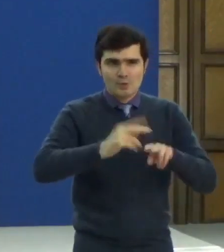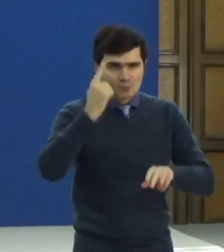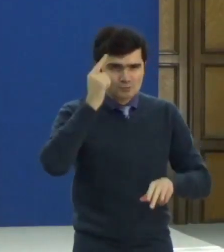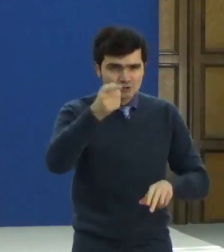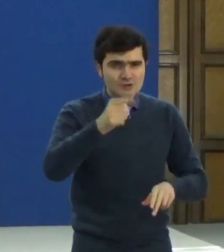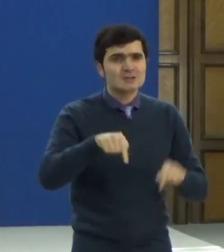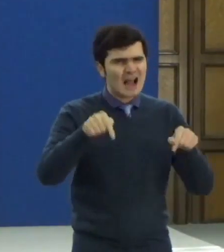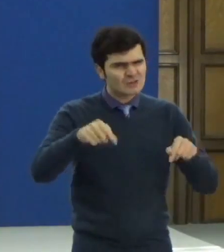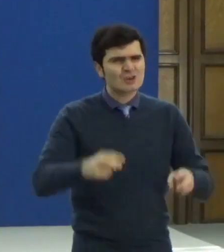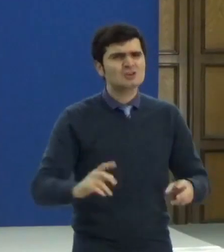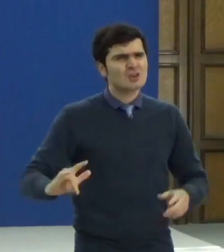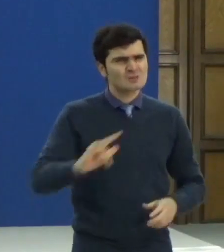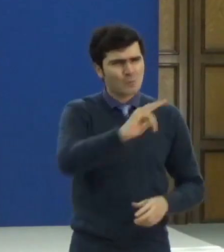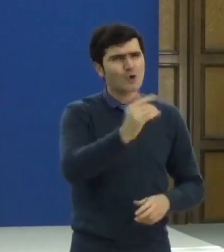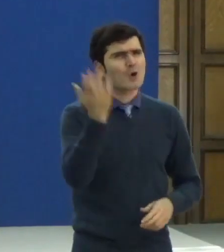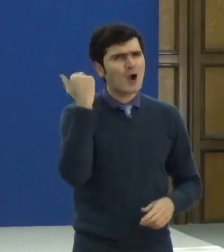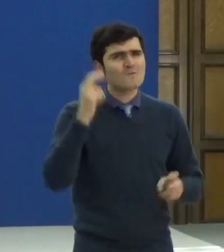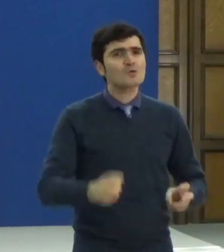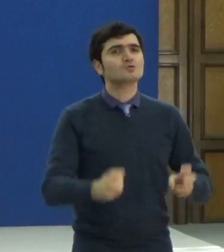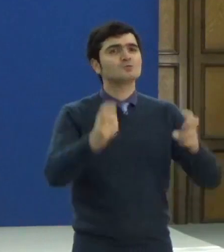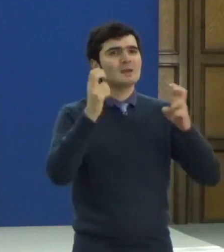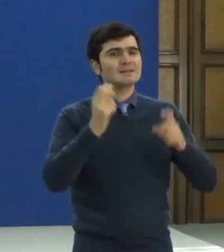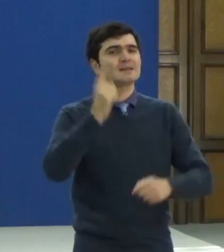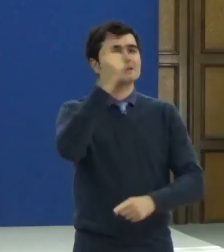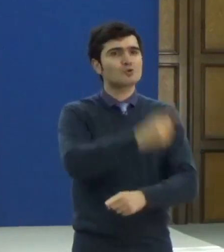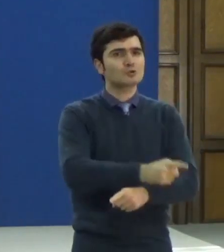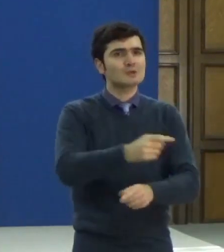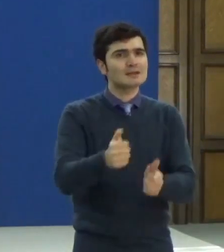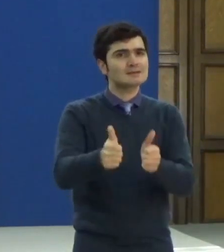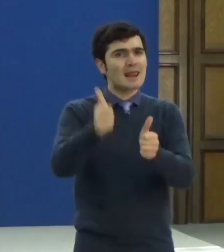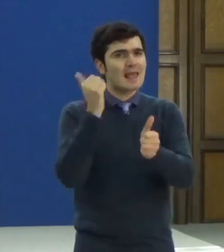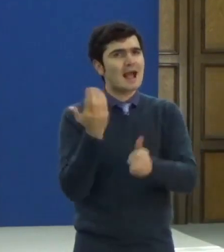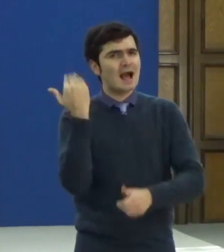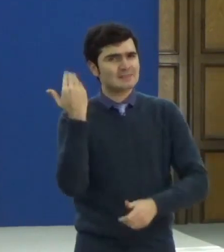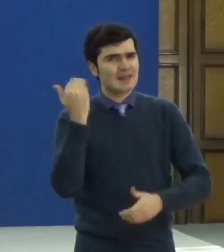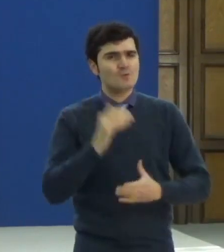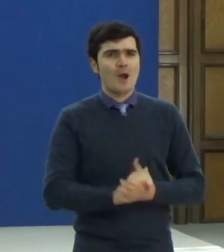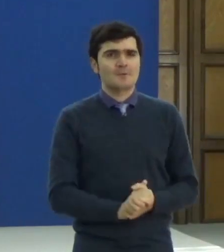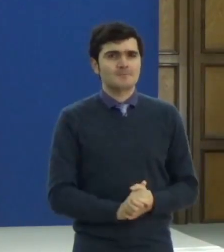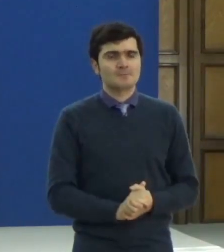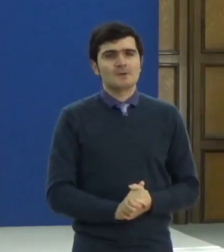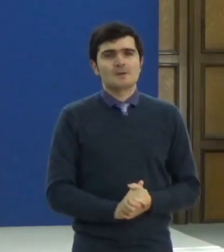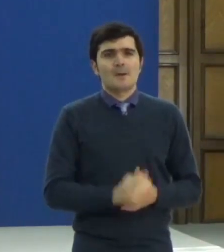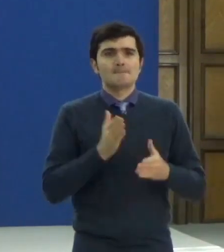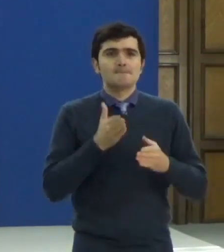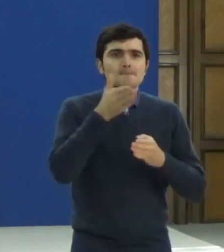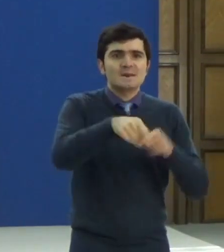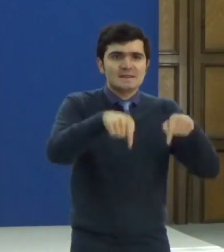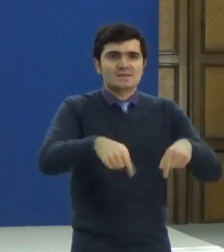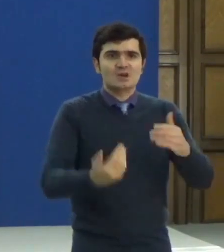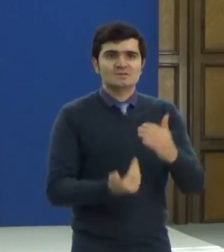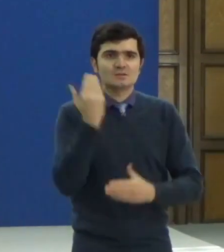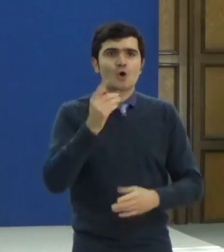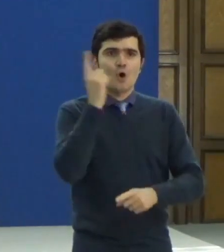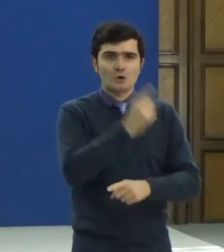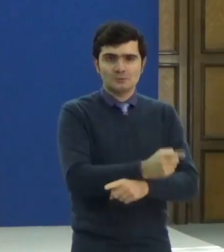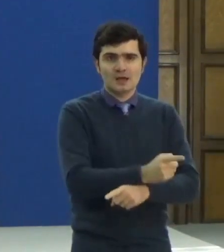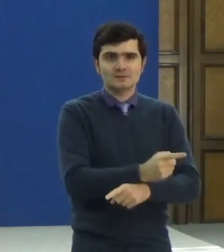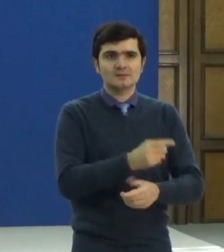fost suspendate în ordonanțele anterioare și prin această ordonanță, termenul